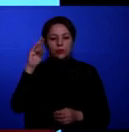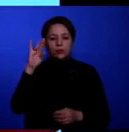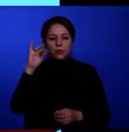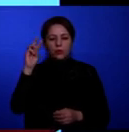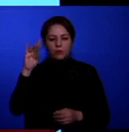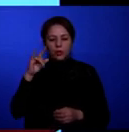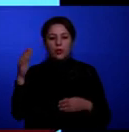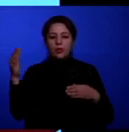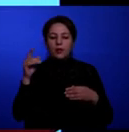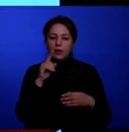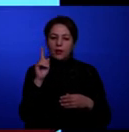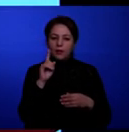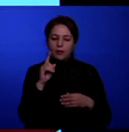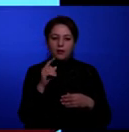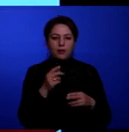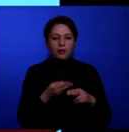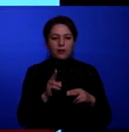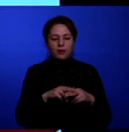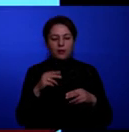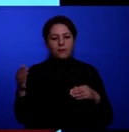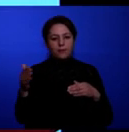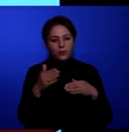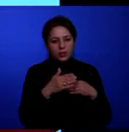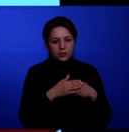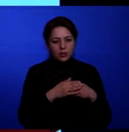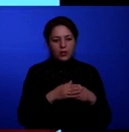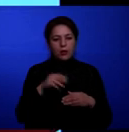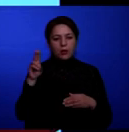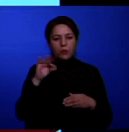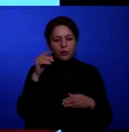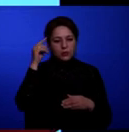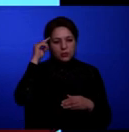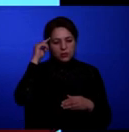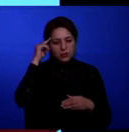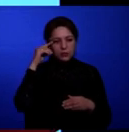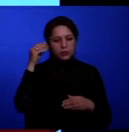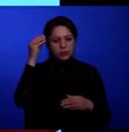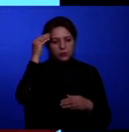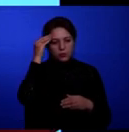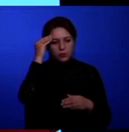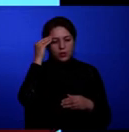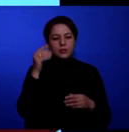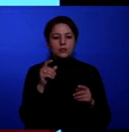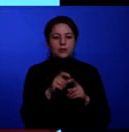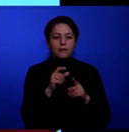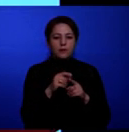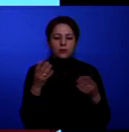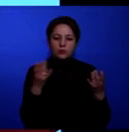слова что синонимы нужны для обогащения нашей речи